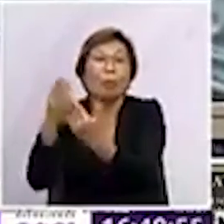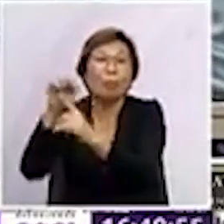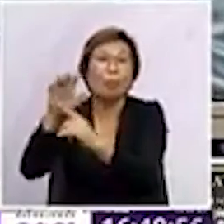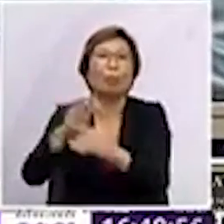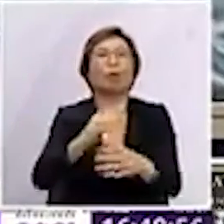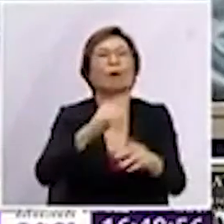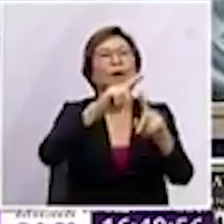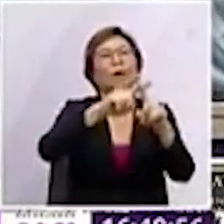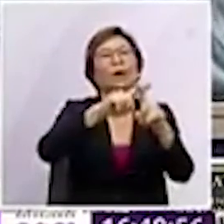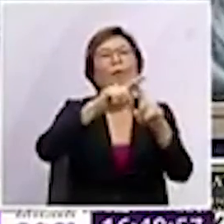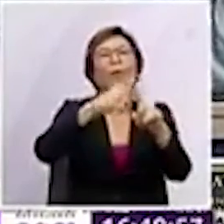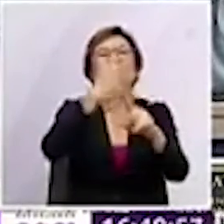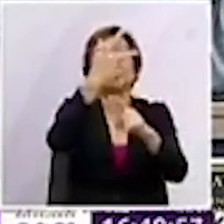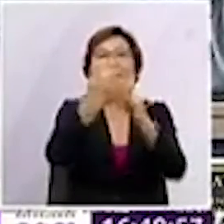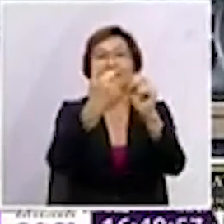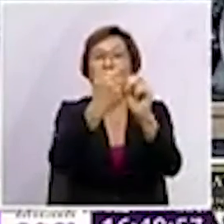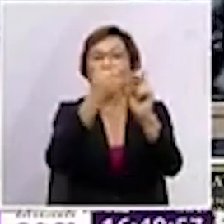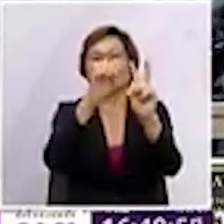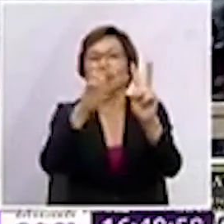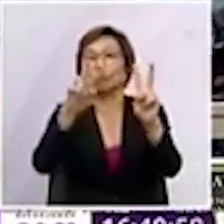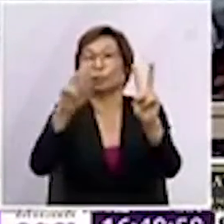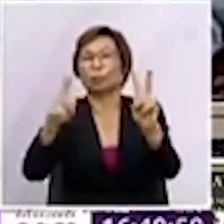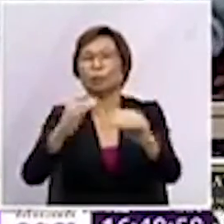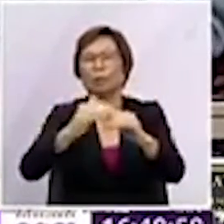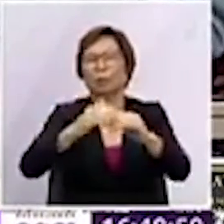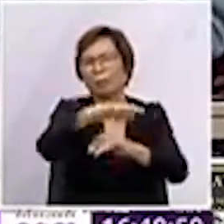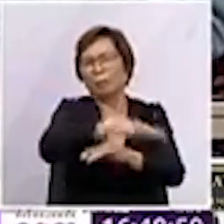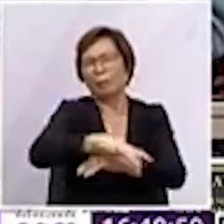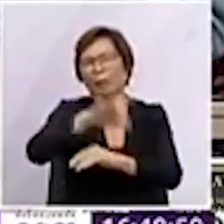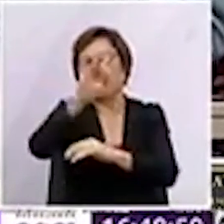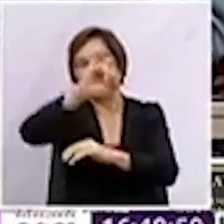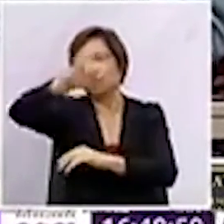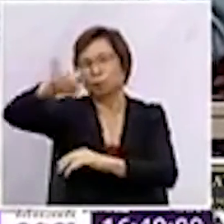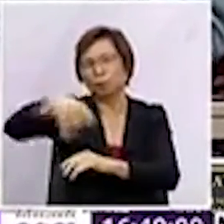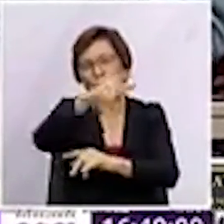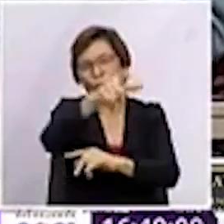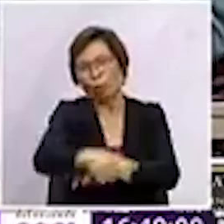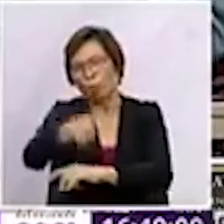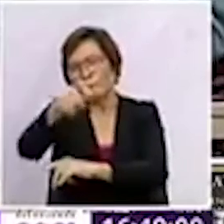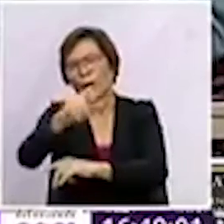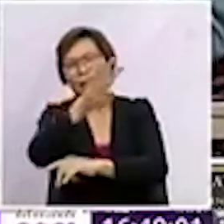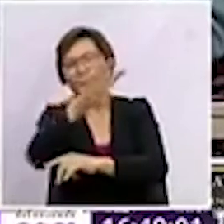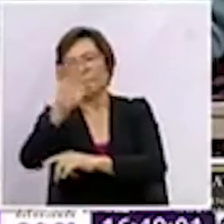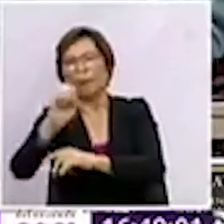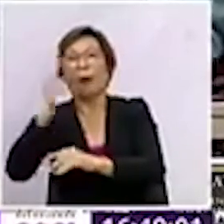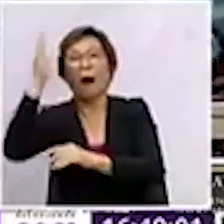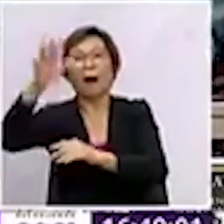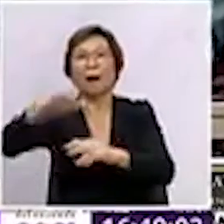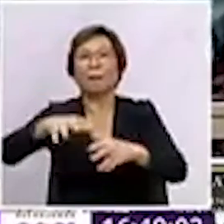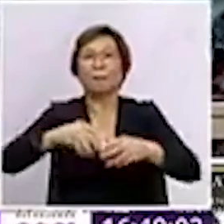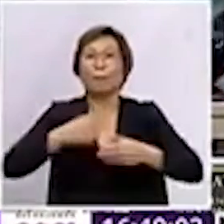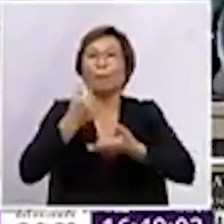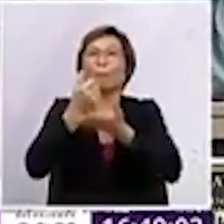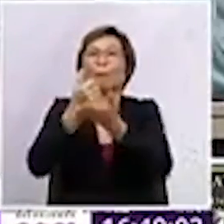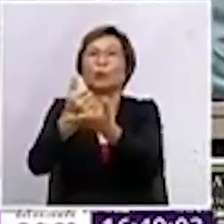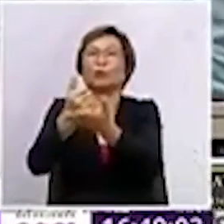pertama 2021, lebih kurang 8 juta penerima dari golongan B40 akan menerima